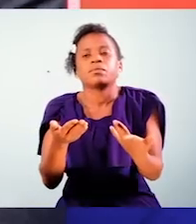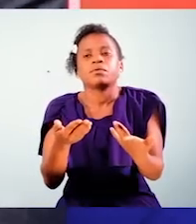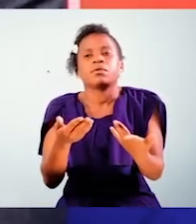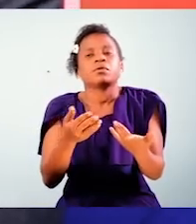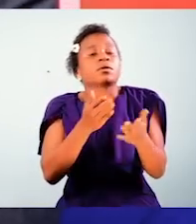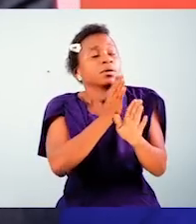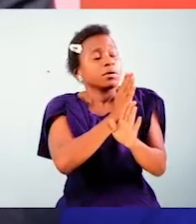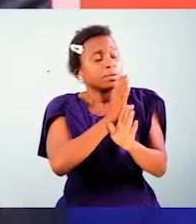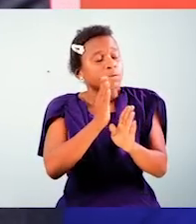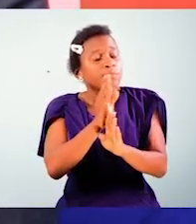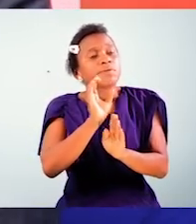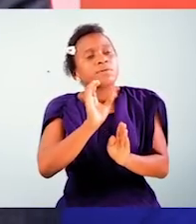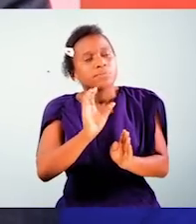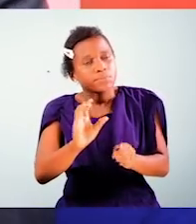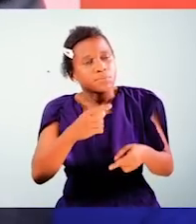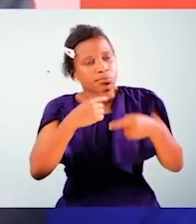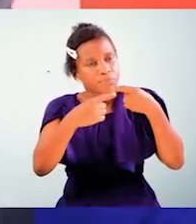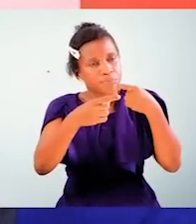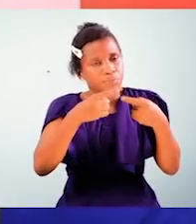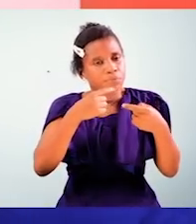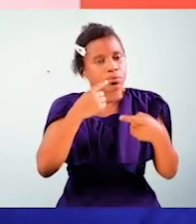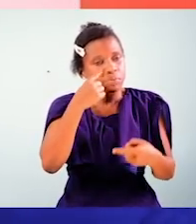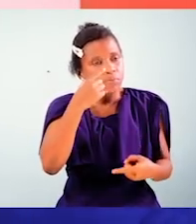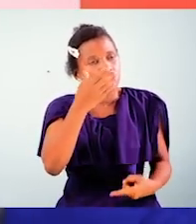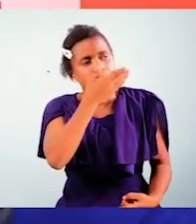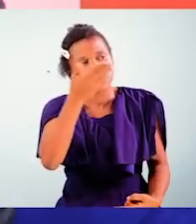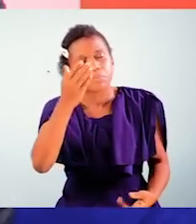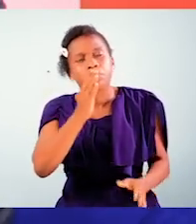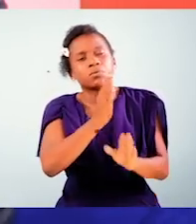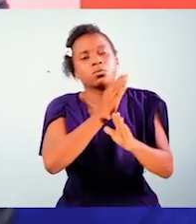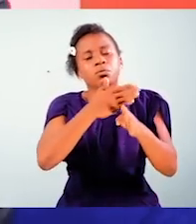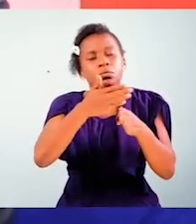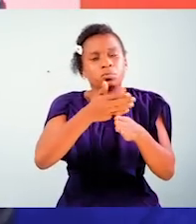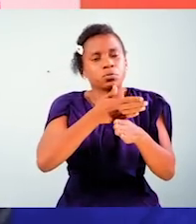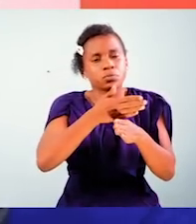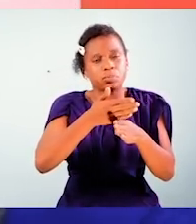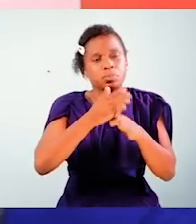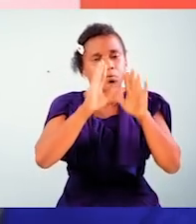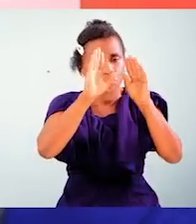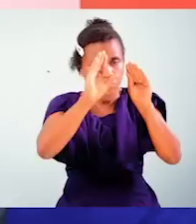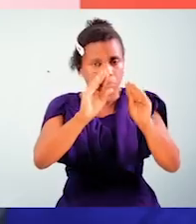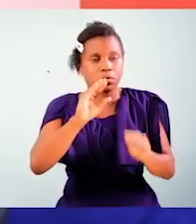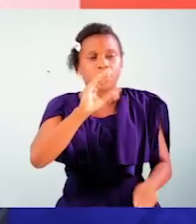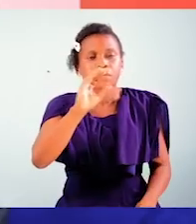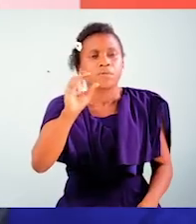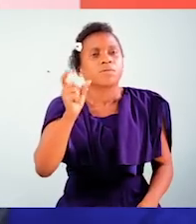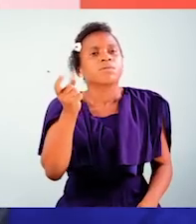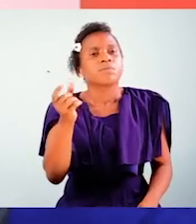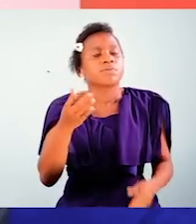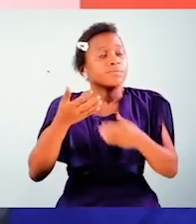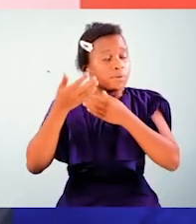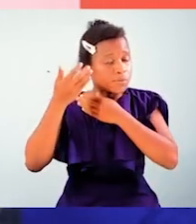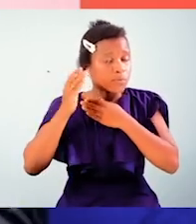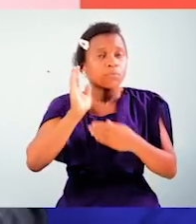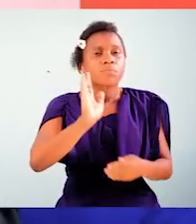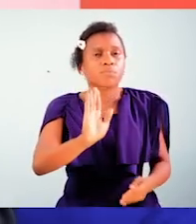ndugu zangu, ni exclusive uchambuzi tukitazamia kidogo kwa jicho lingine kuhusiana na majukumu na ripoti za CAG.